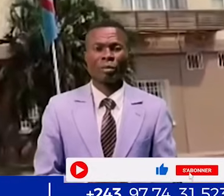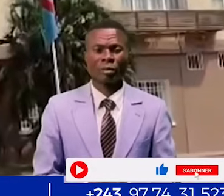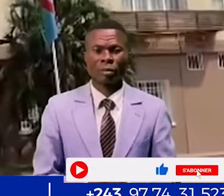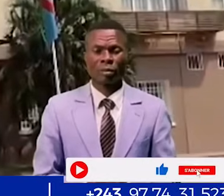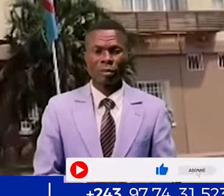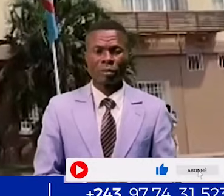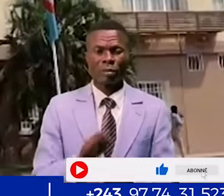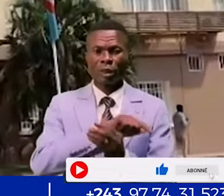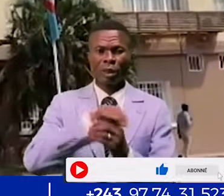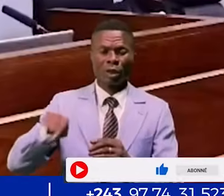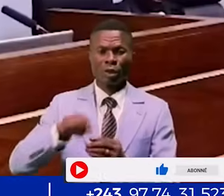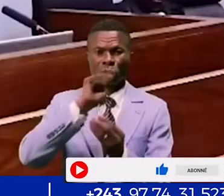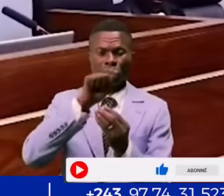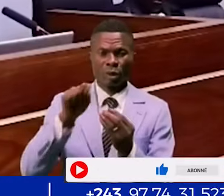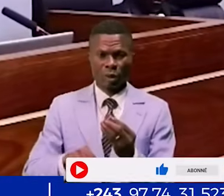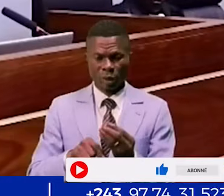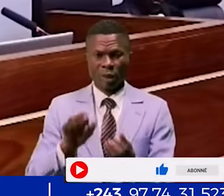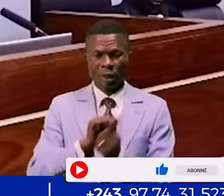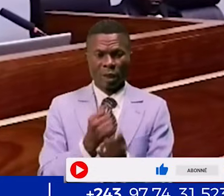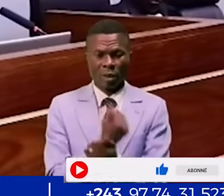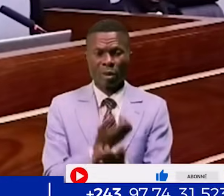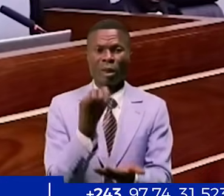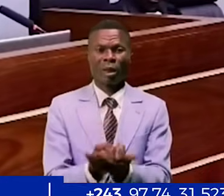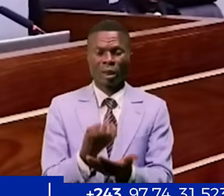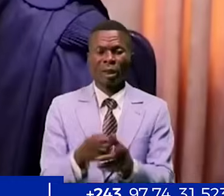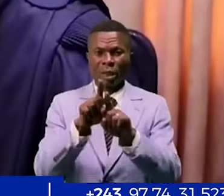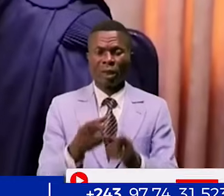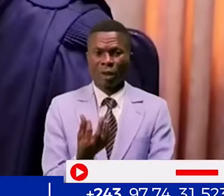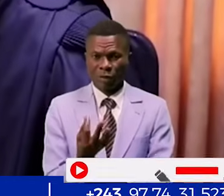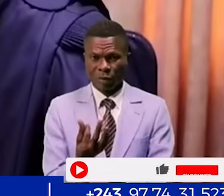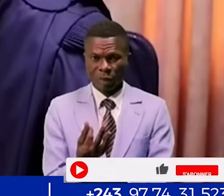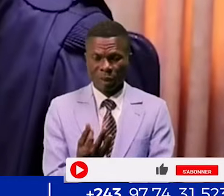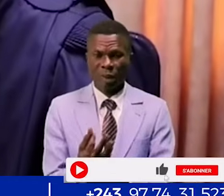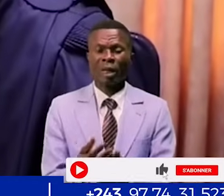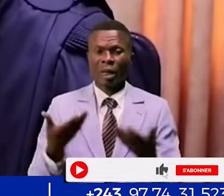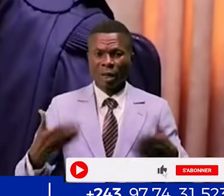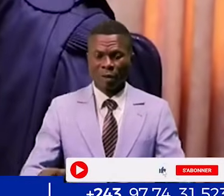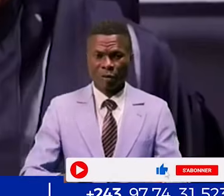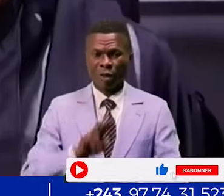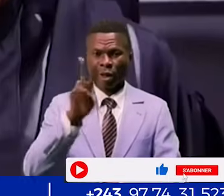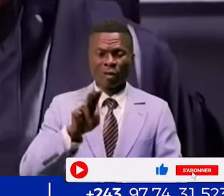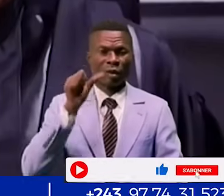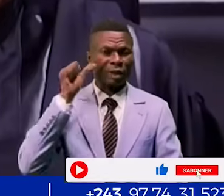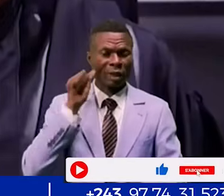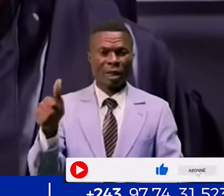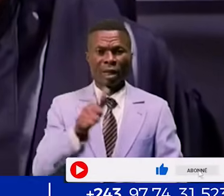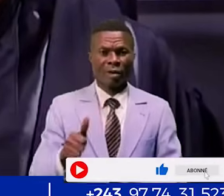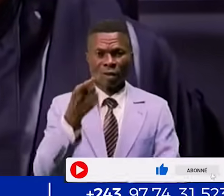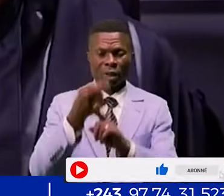La Cour des comptes, par sa chambre de discipline budgétaire et financière, vient de boucler ce vendredi 21